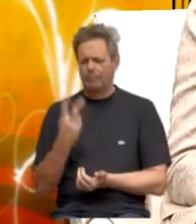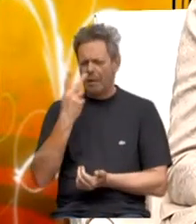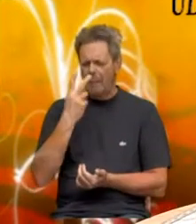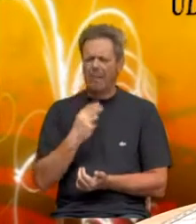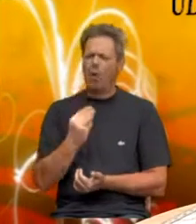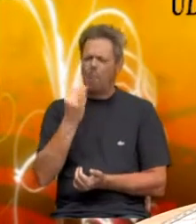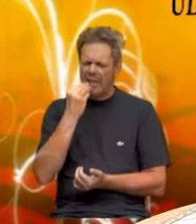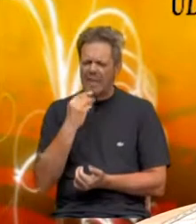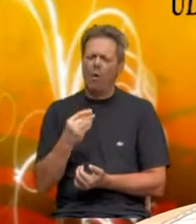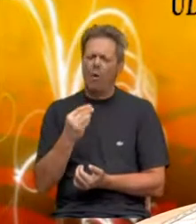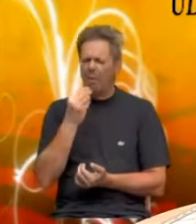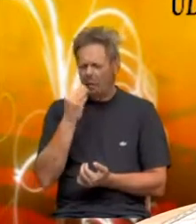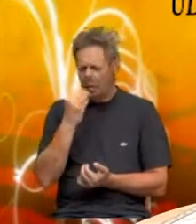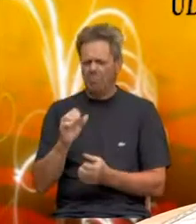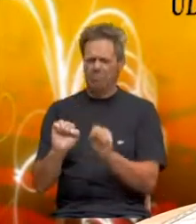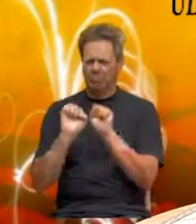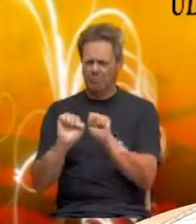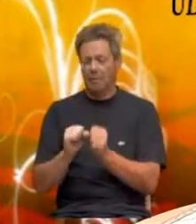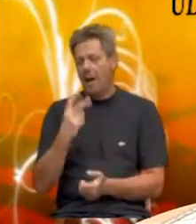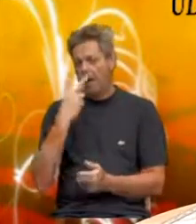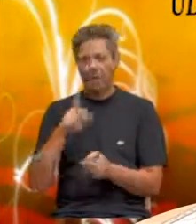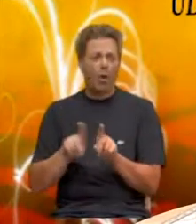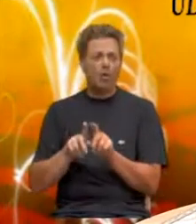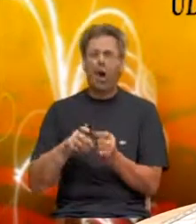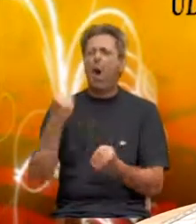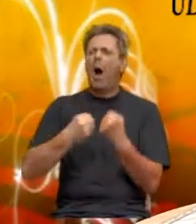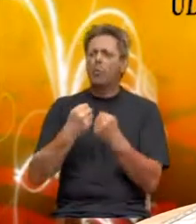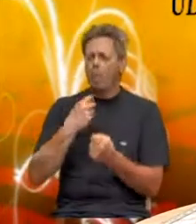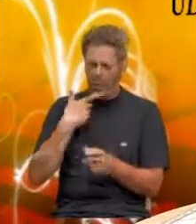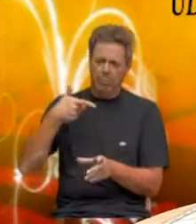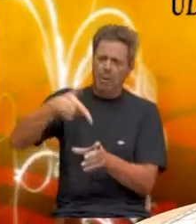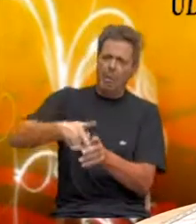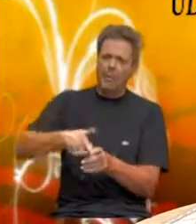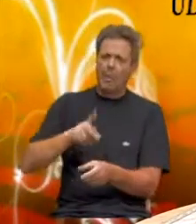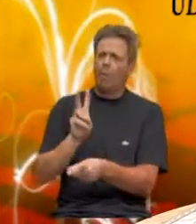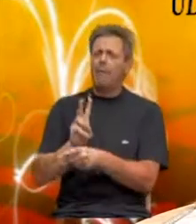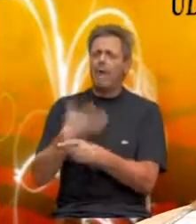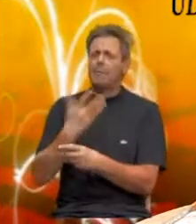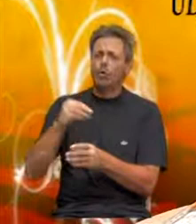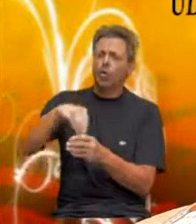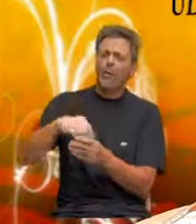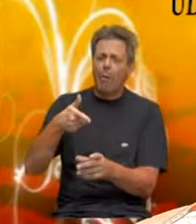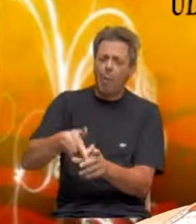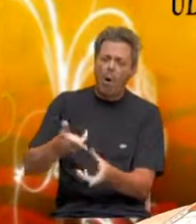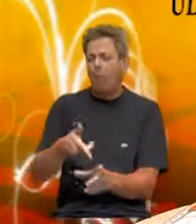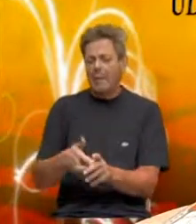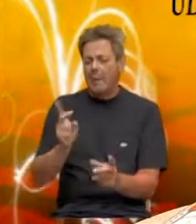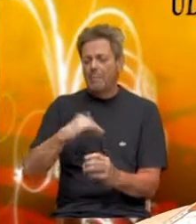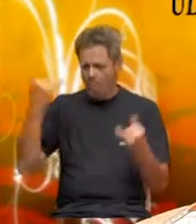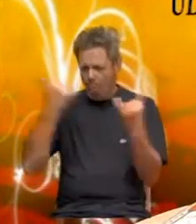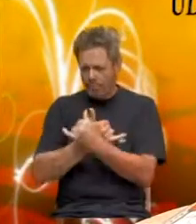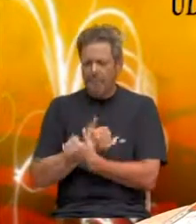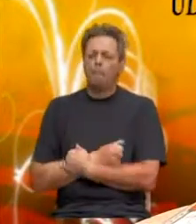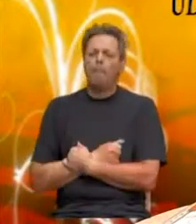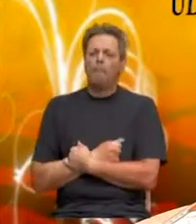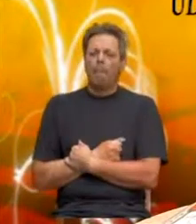preventivi. I u auto pazimo što stavljamo. Da. Točno. Ali znate šta je još problem? Mi kad govorimo o